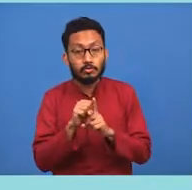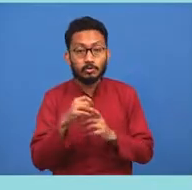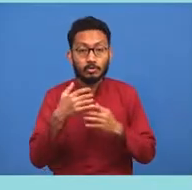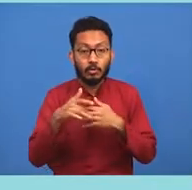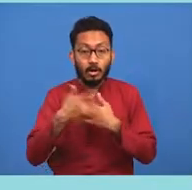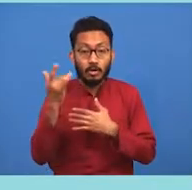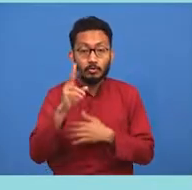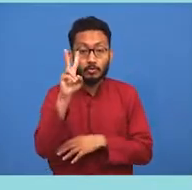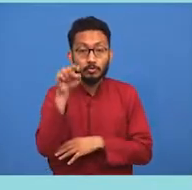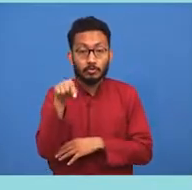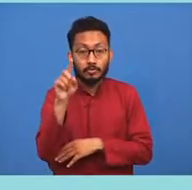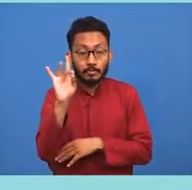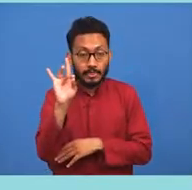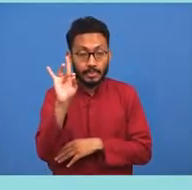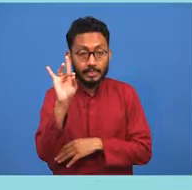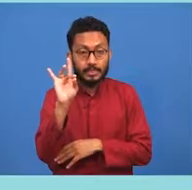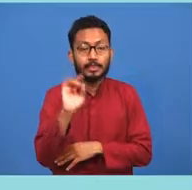28.6 darjah Celsius